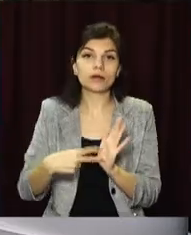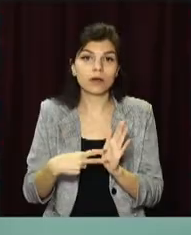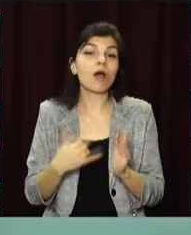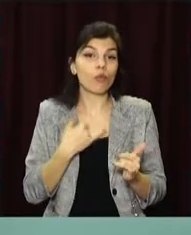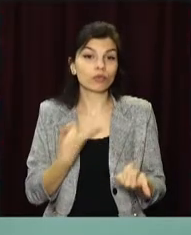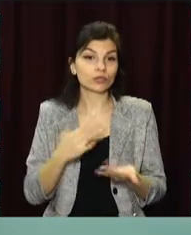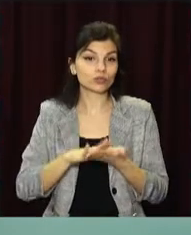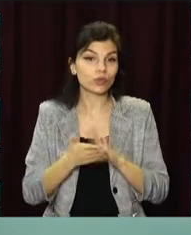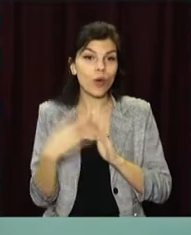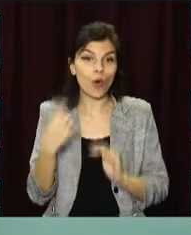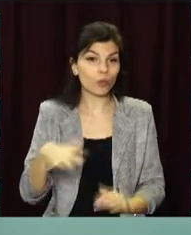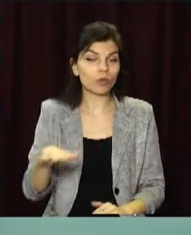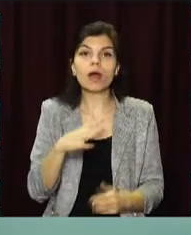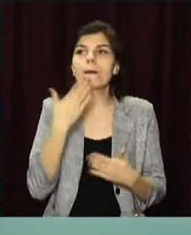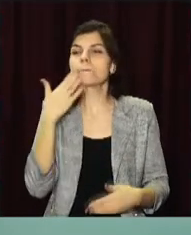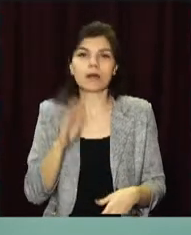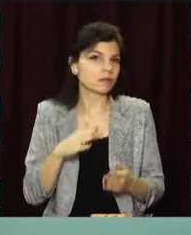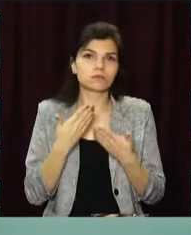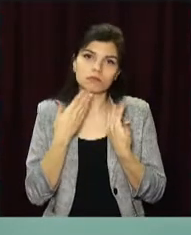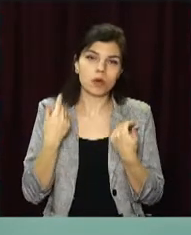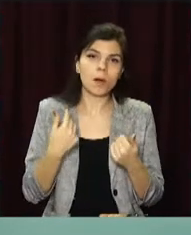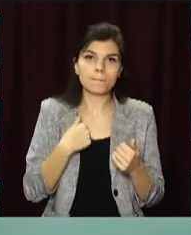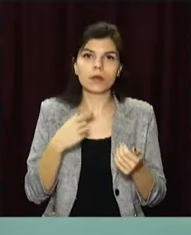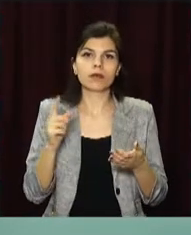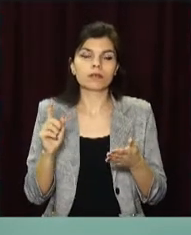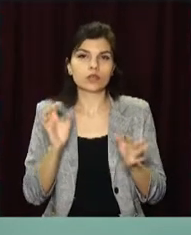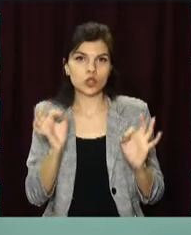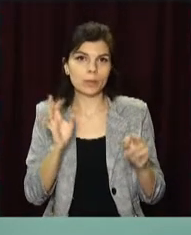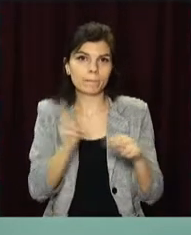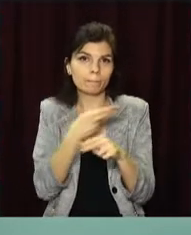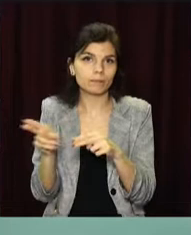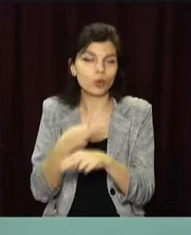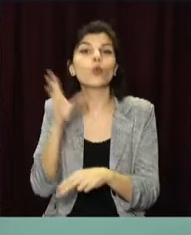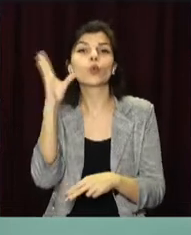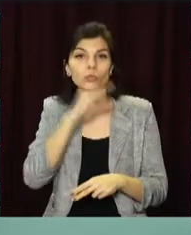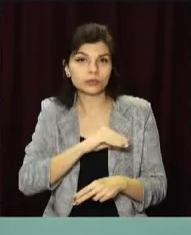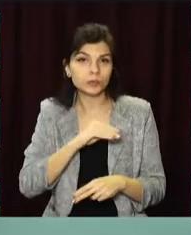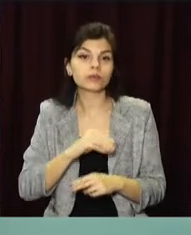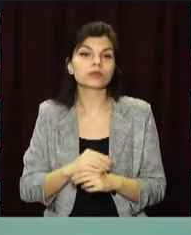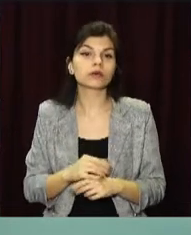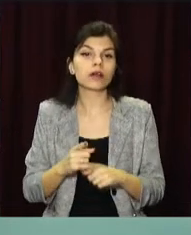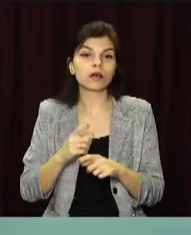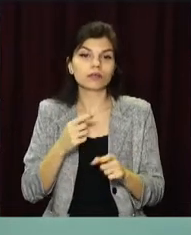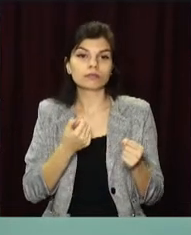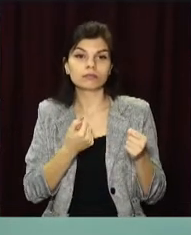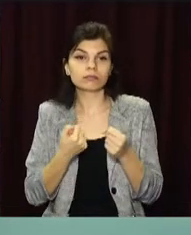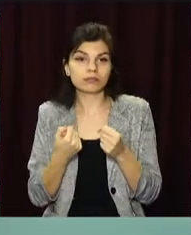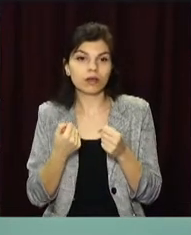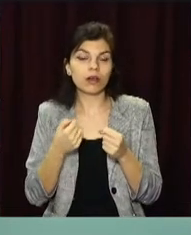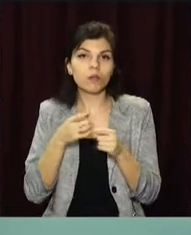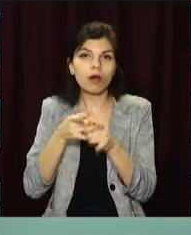планують. Зараз у нас ситуація в області не критична, тобто ми не допустили колапсу щодо обмеження руху